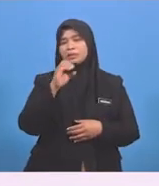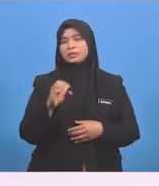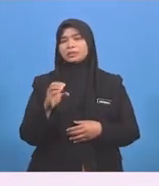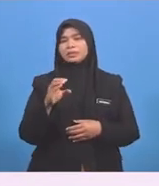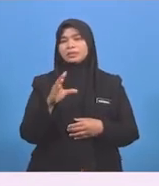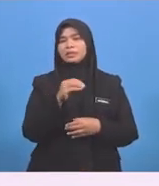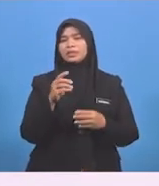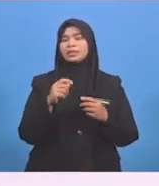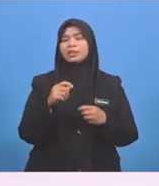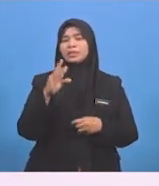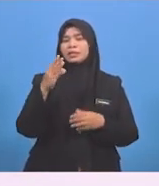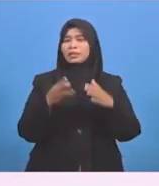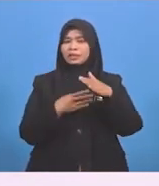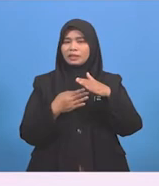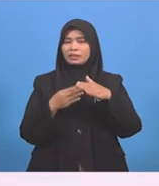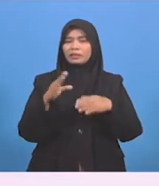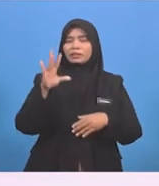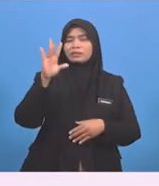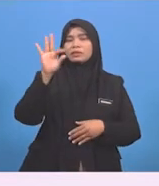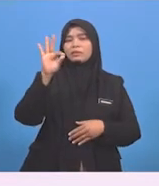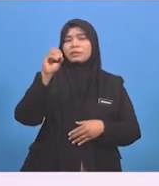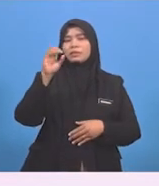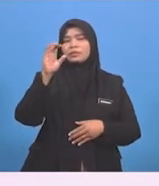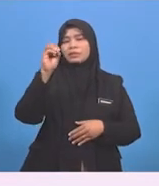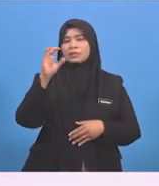takat didih 90 darjah Celsius.